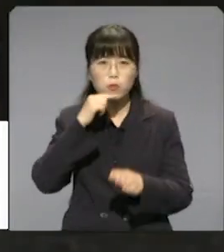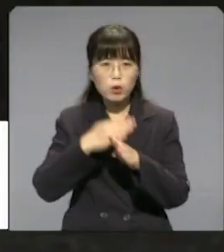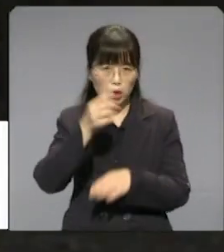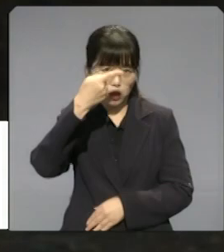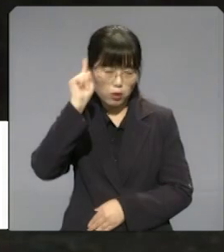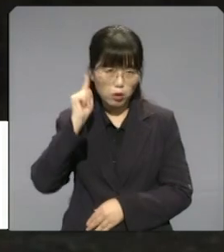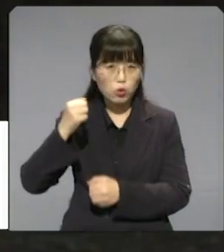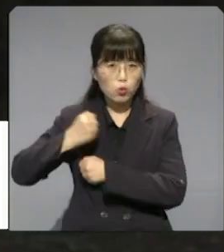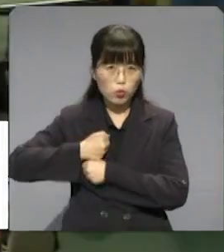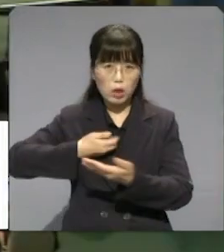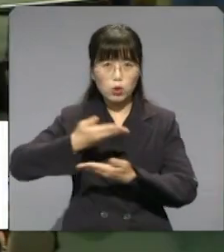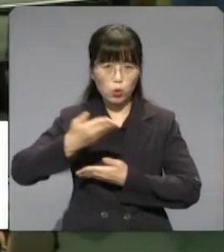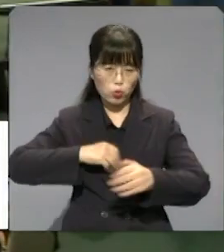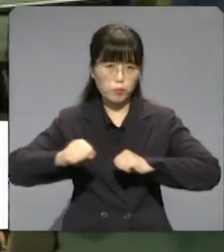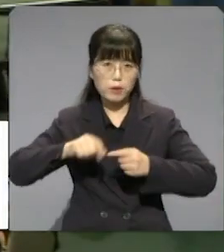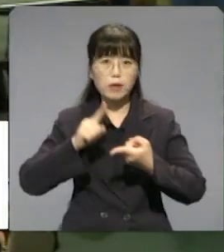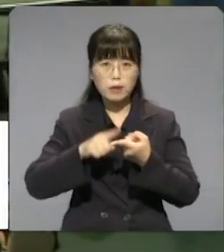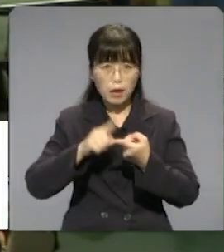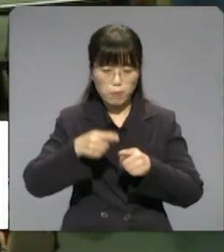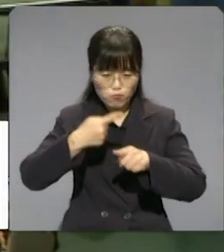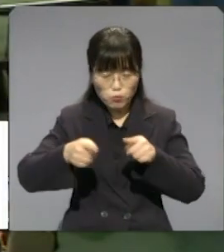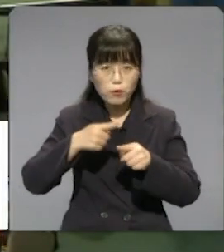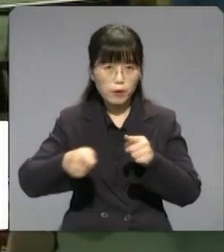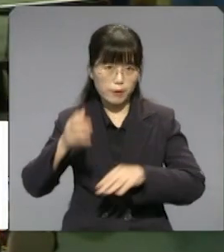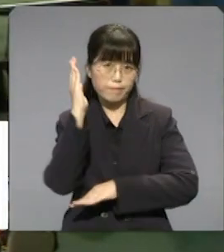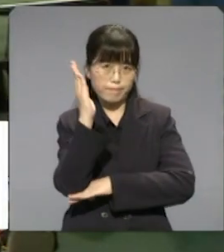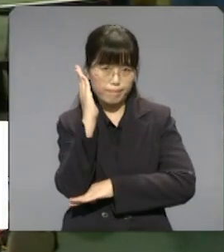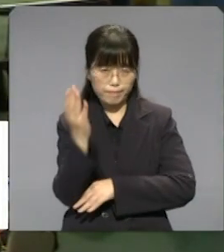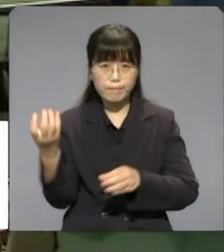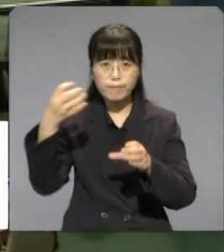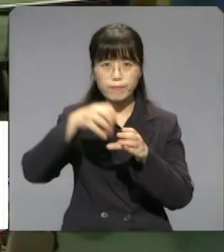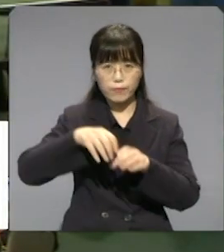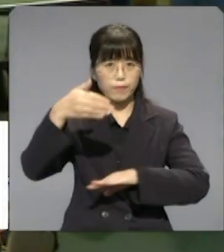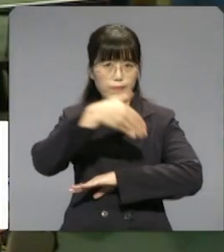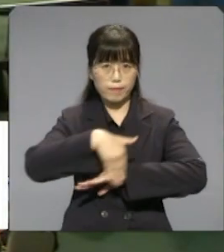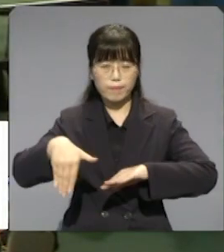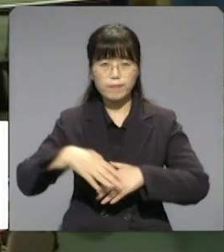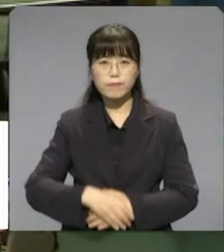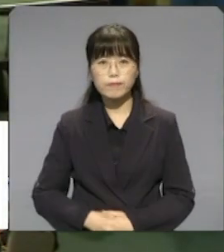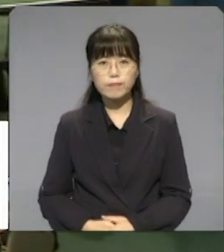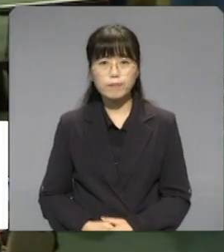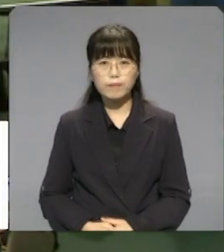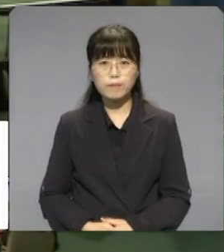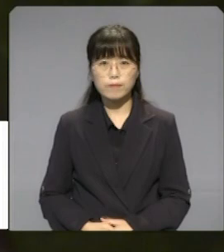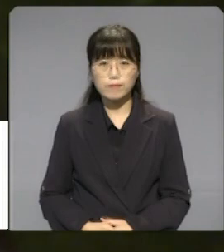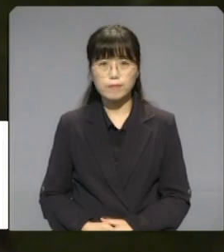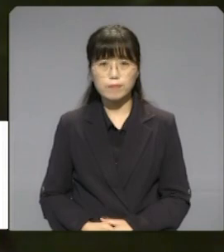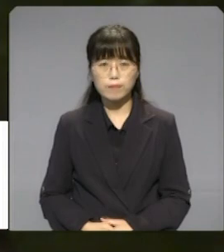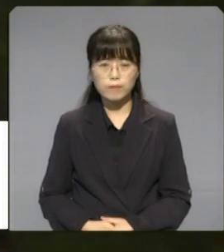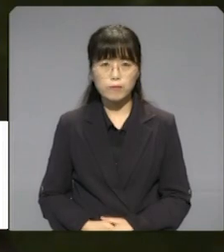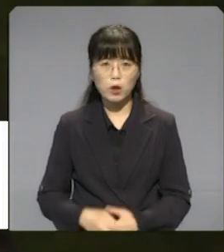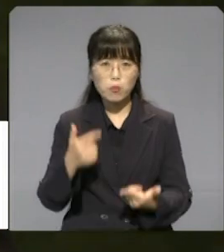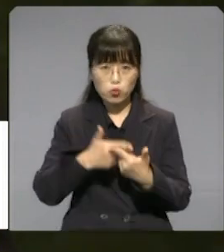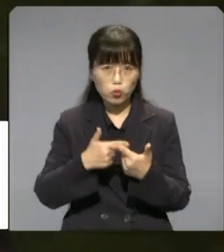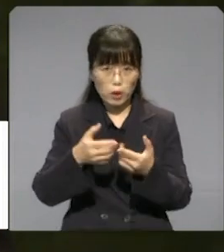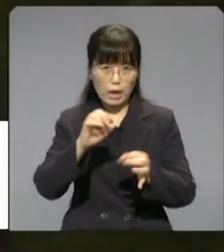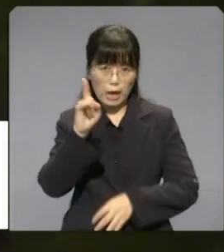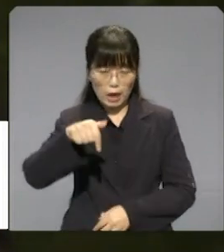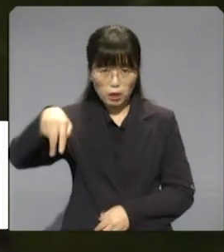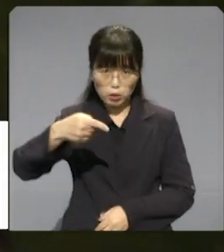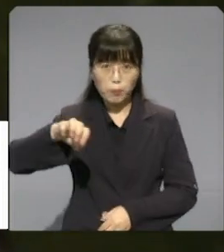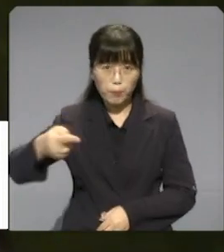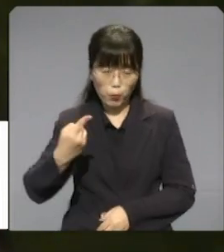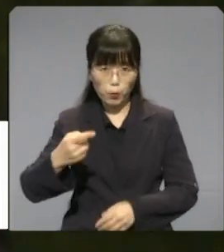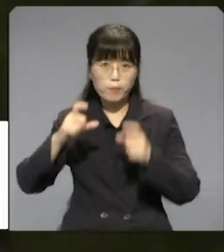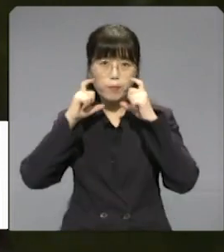북한과 러시아 군사 교류 움직임에 대한 분석과 메시지가 담길 것으로 전해졌습니다. 부산 엑스포 유치